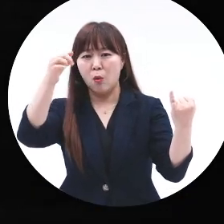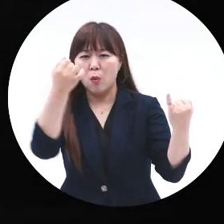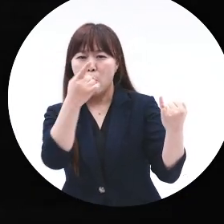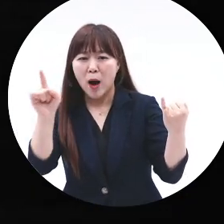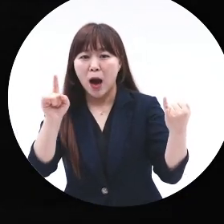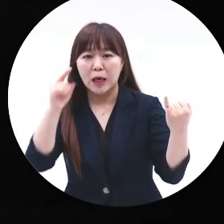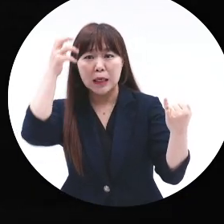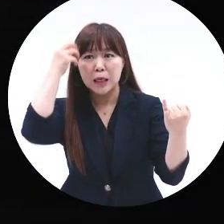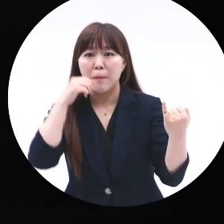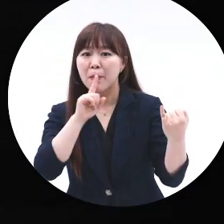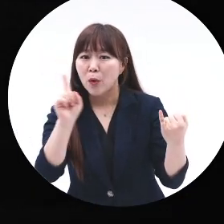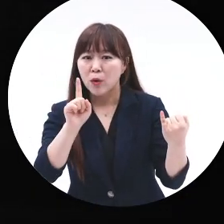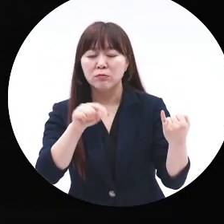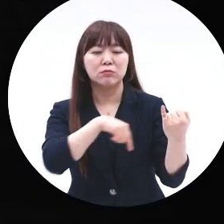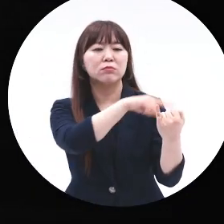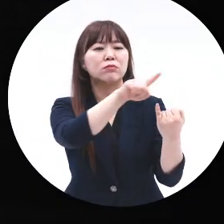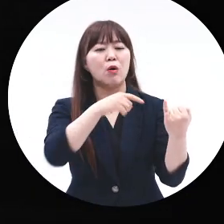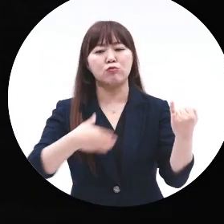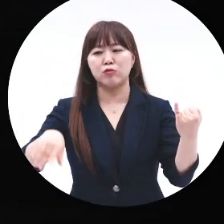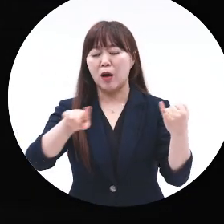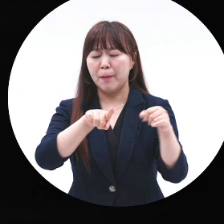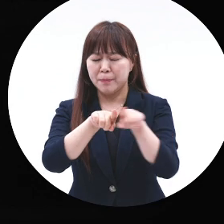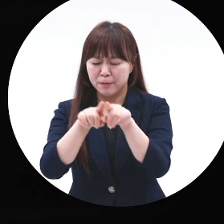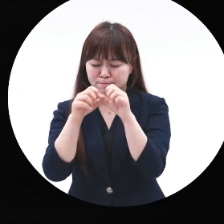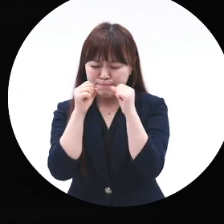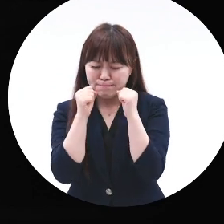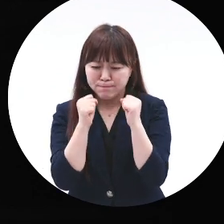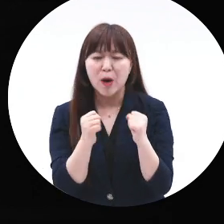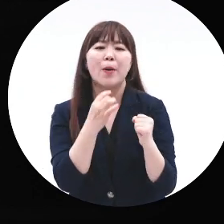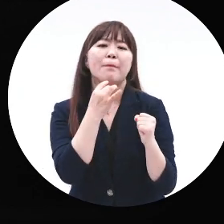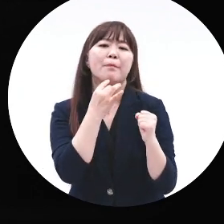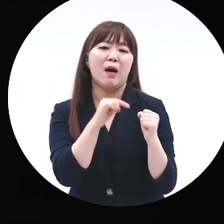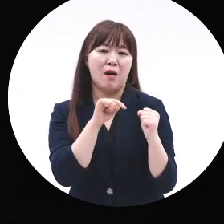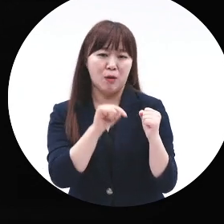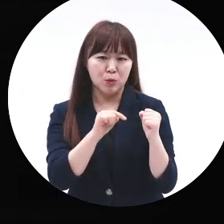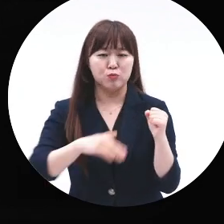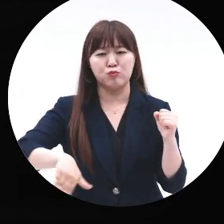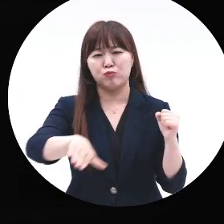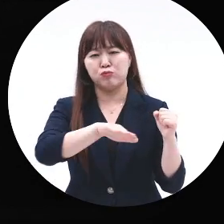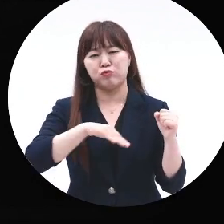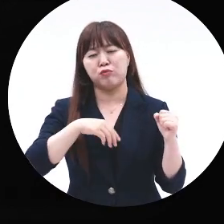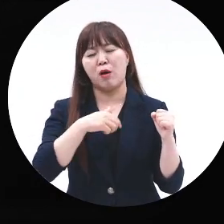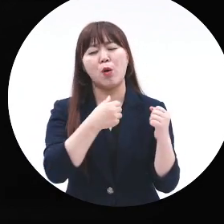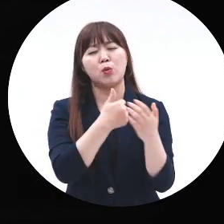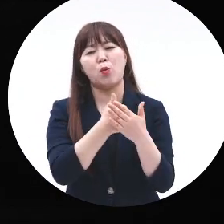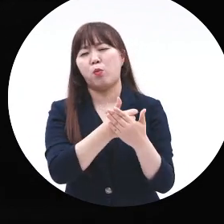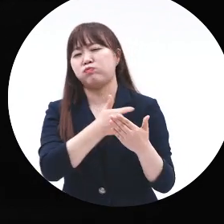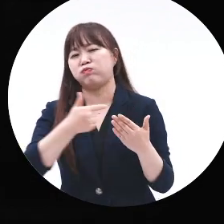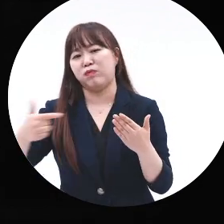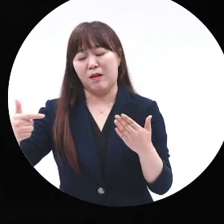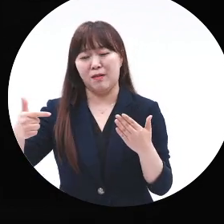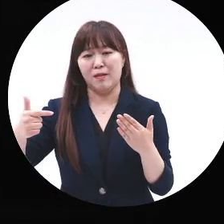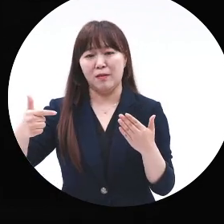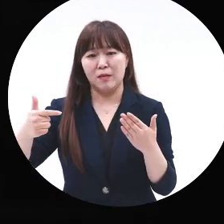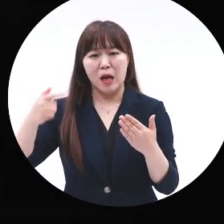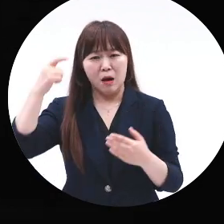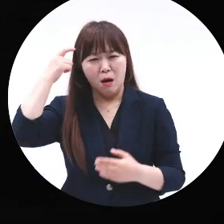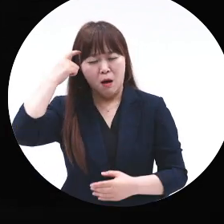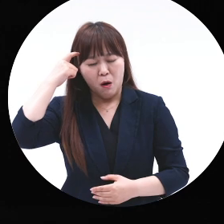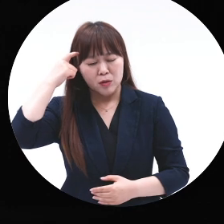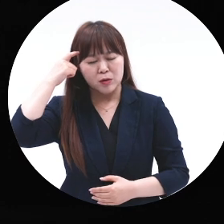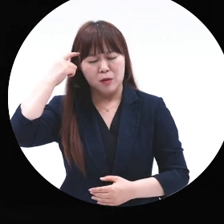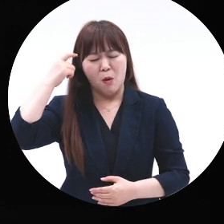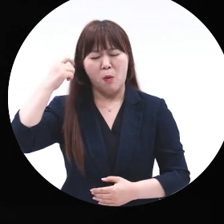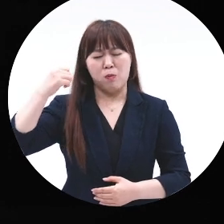이렇게 기억했습니다. 그분이 우리 가운데 말없이 앉아계신 것만 해도 우리에게는 큰 힘이 되었고